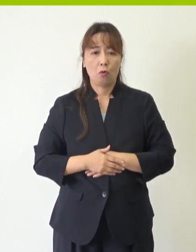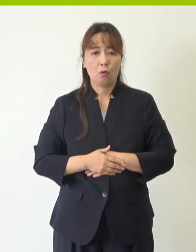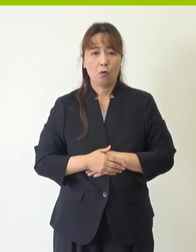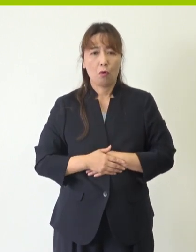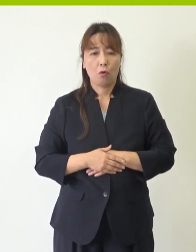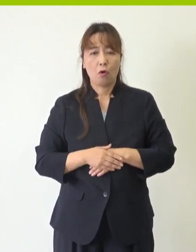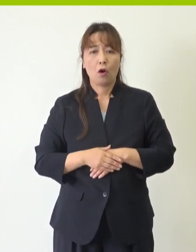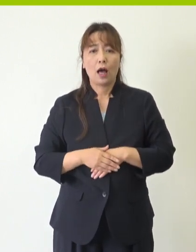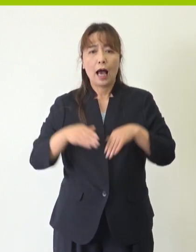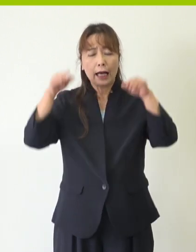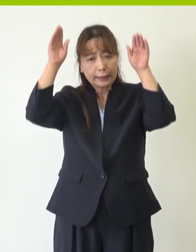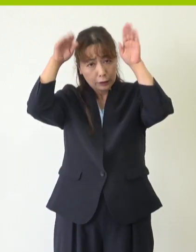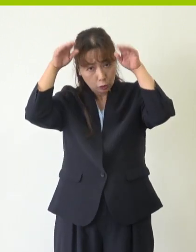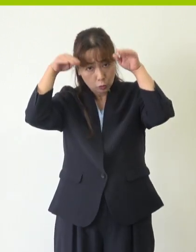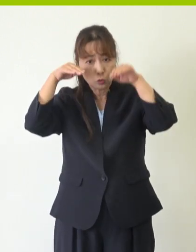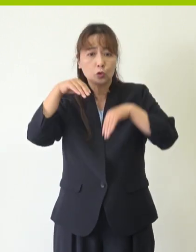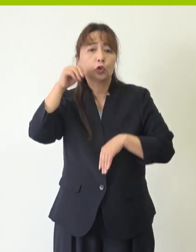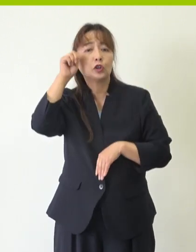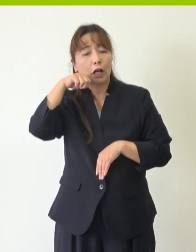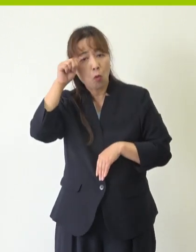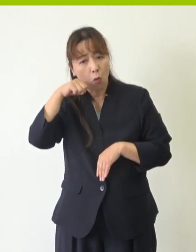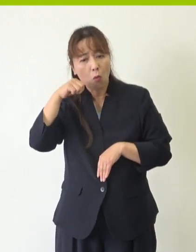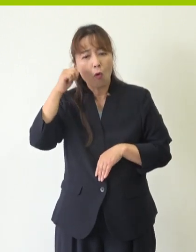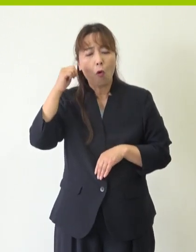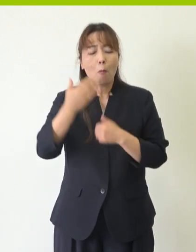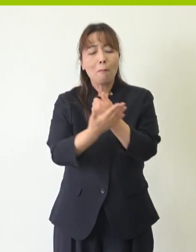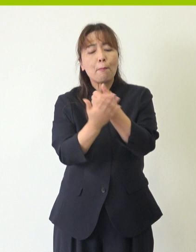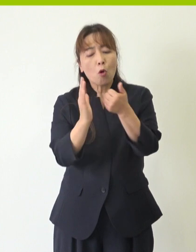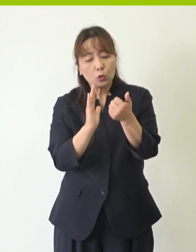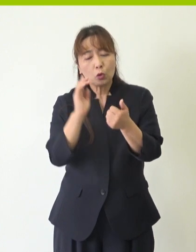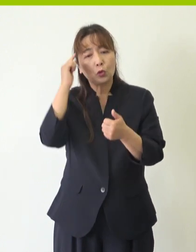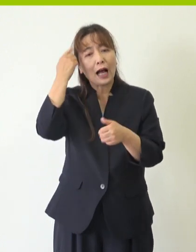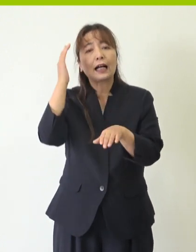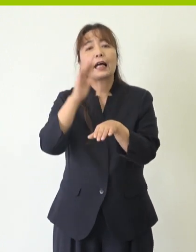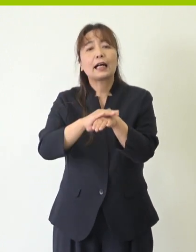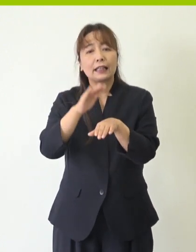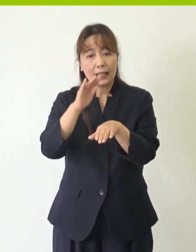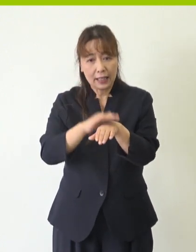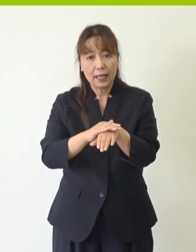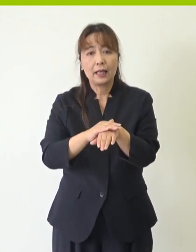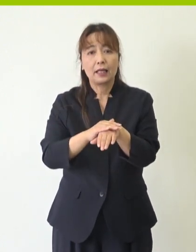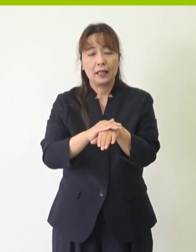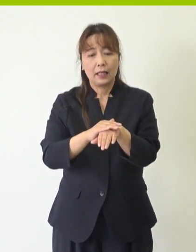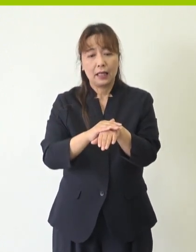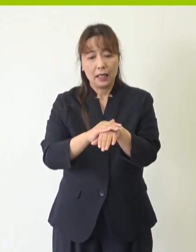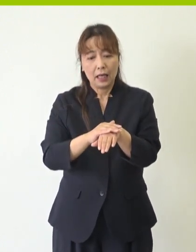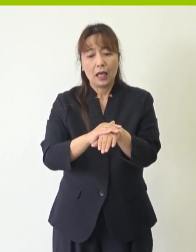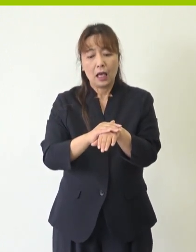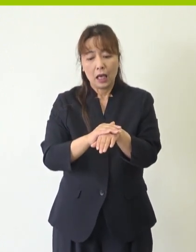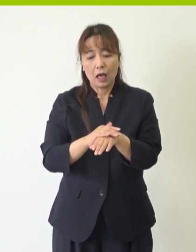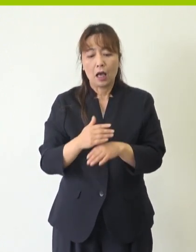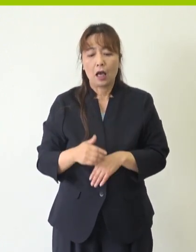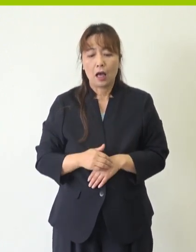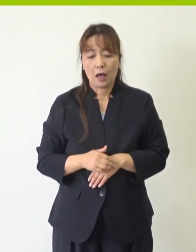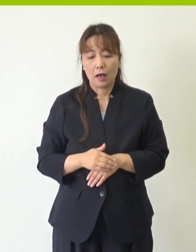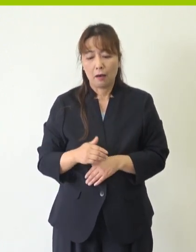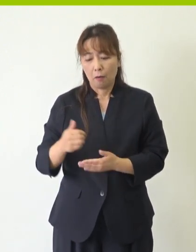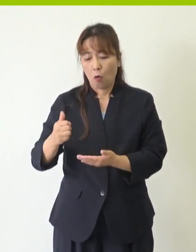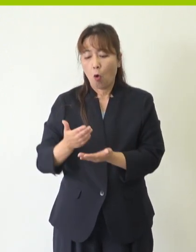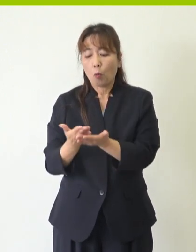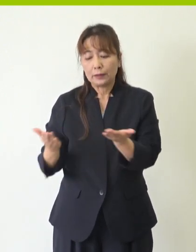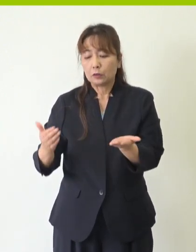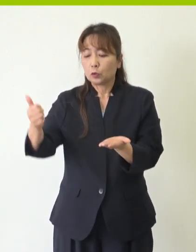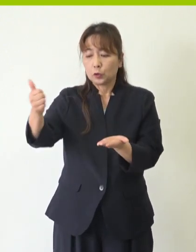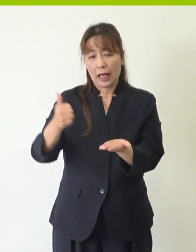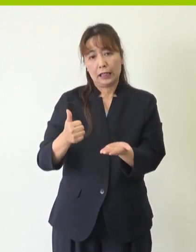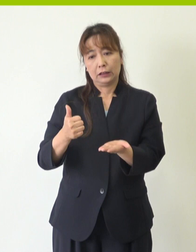かと思いますけれどもその中でも犬猫を守るという観点でご協力いただいていきなりあのペットショップで買う前に